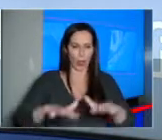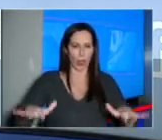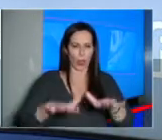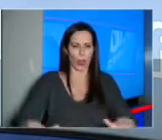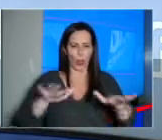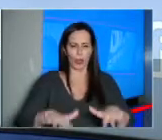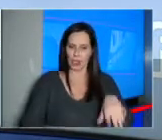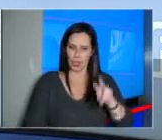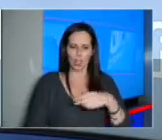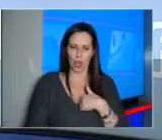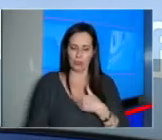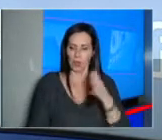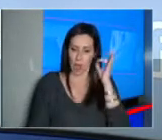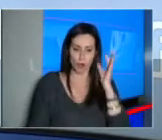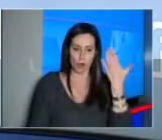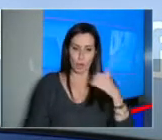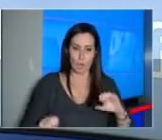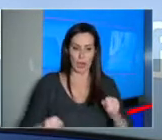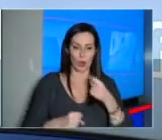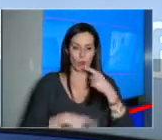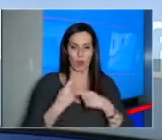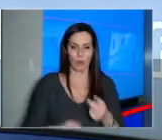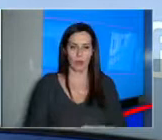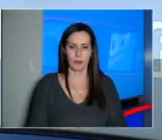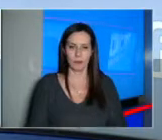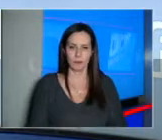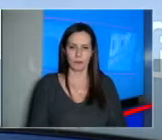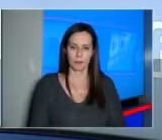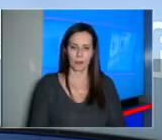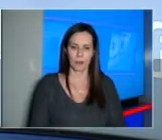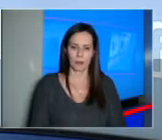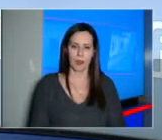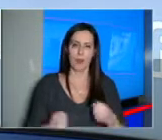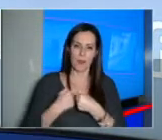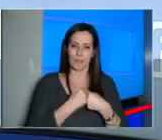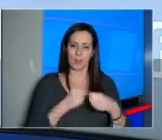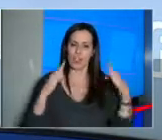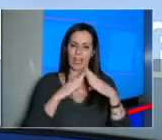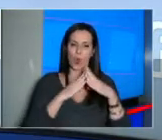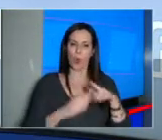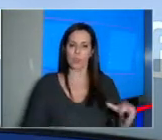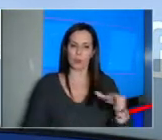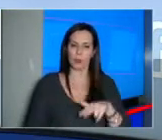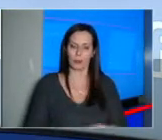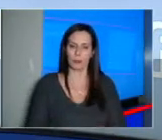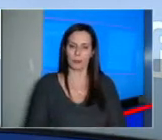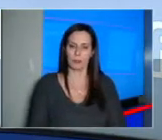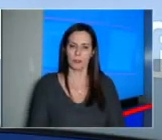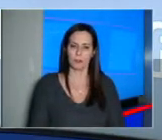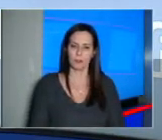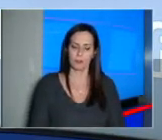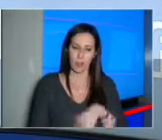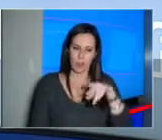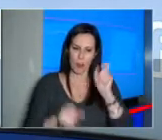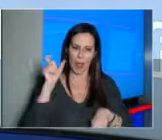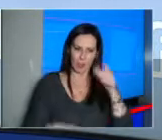אחרים, יש לנו נשים שהיו פעילות בשנות ה-70 במאבקים של דיור ציבורי. וירדנה. כן. יש פה הרבה.